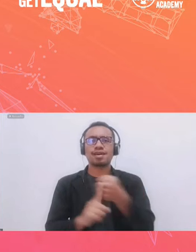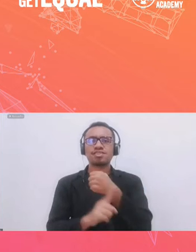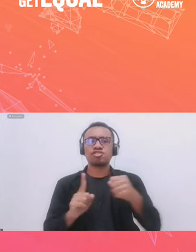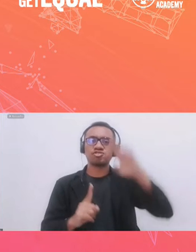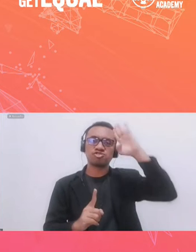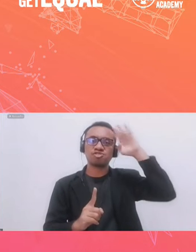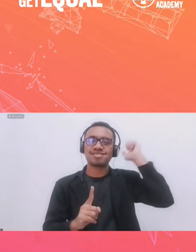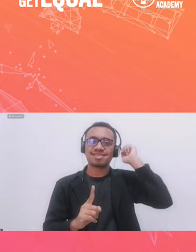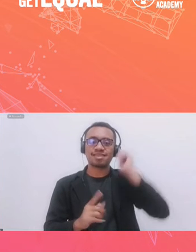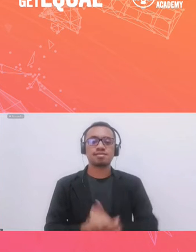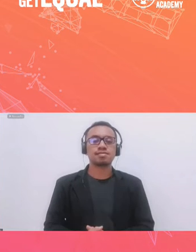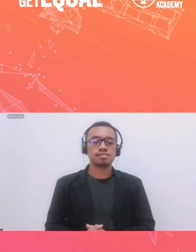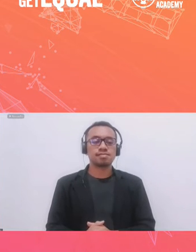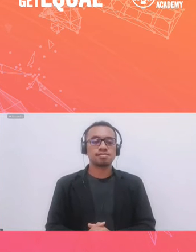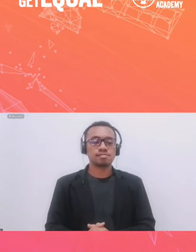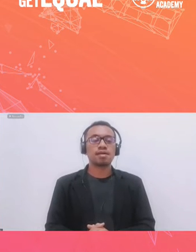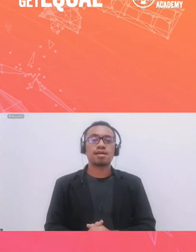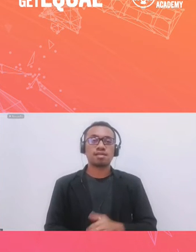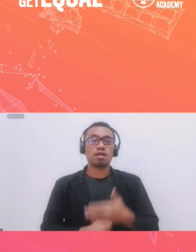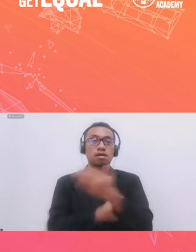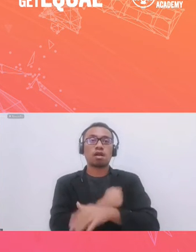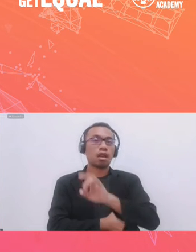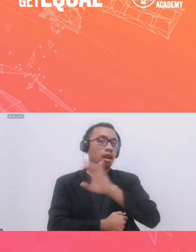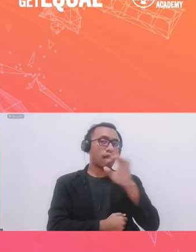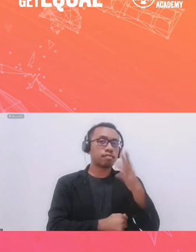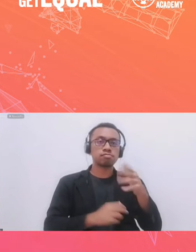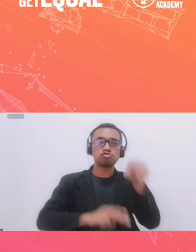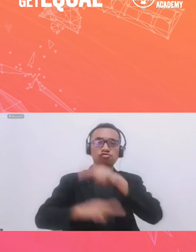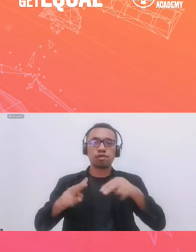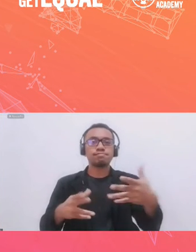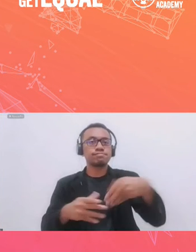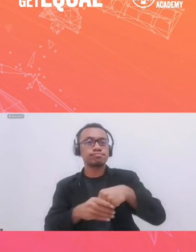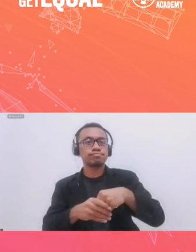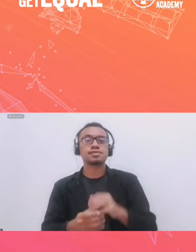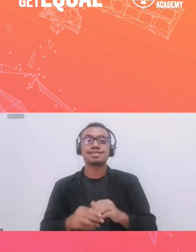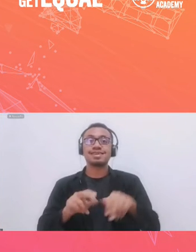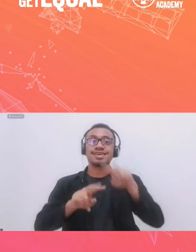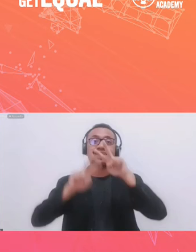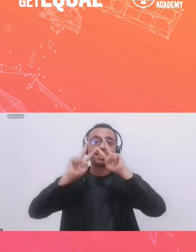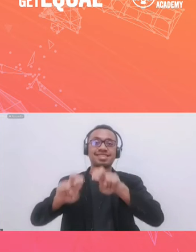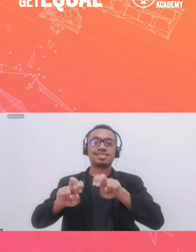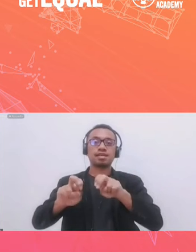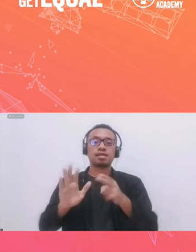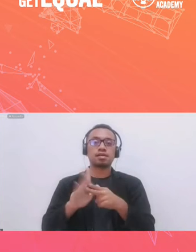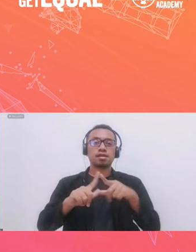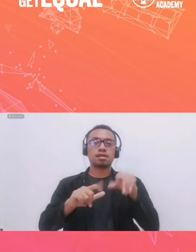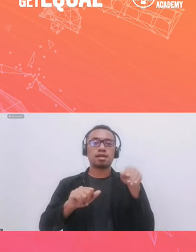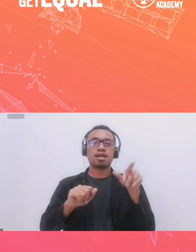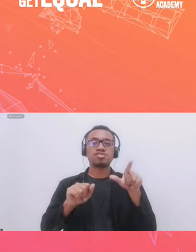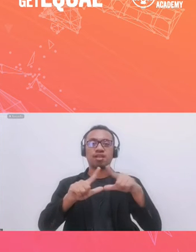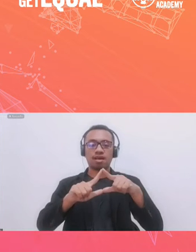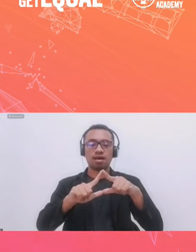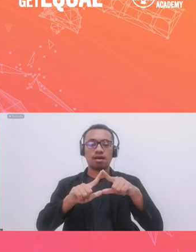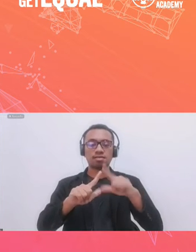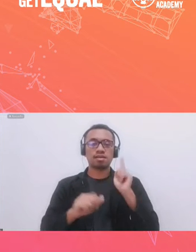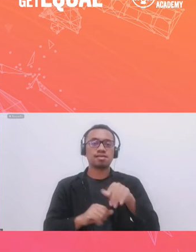31 negara mengikuti survei ini. Selengkapnya, riset ini akan disampaikan oleh Ibu Nasla Marisa selaku Influencing Director